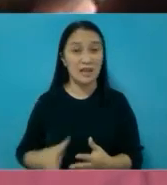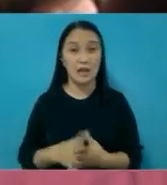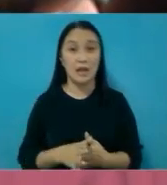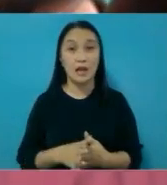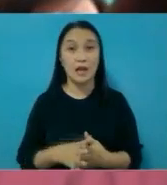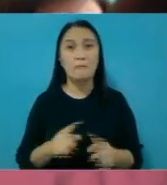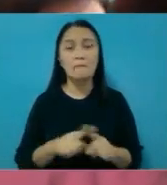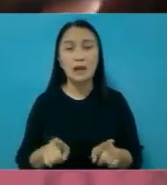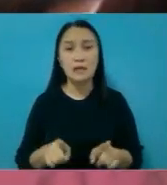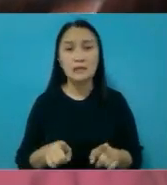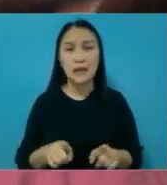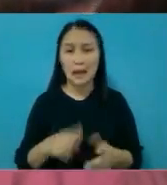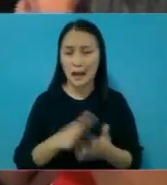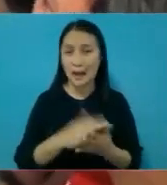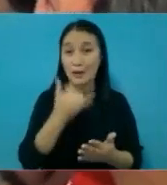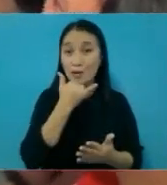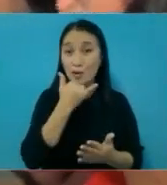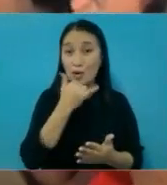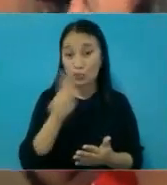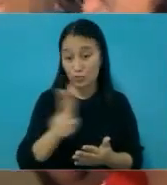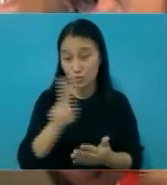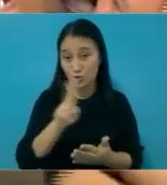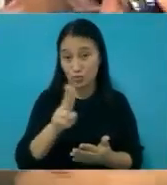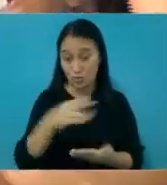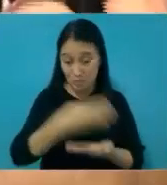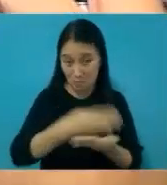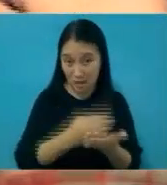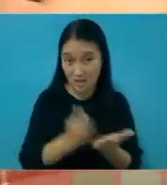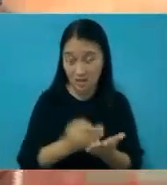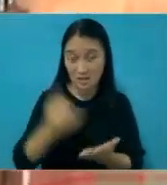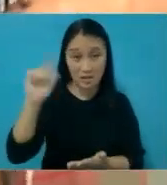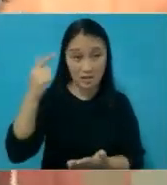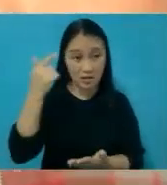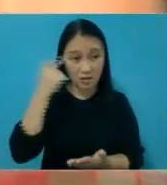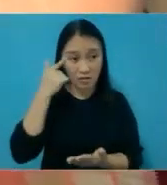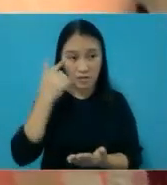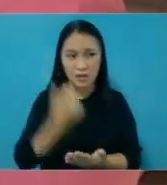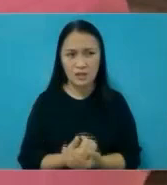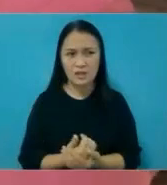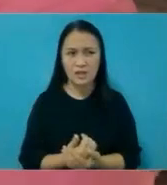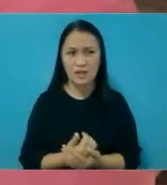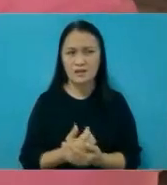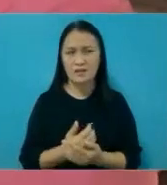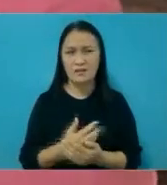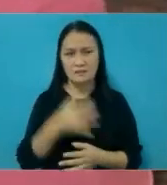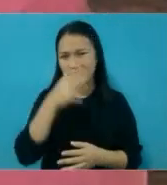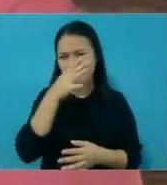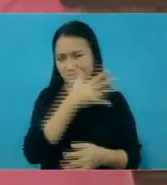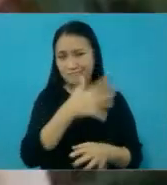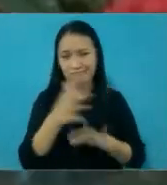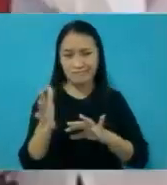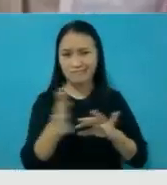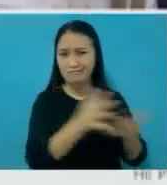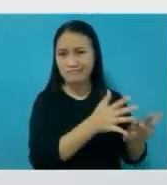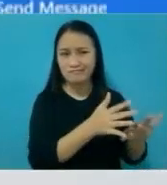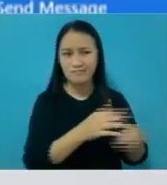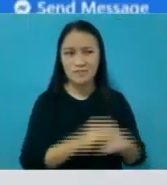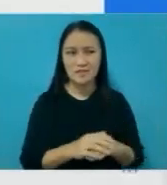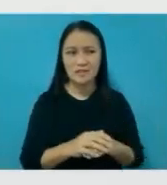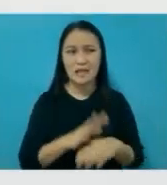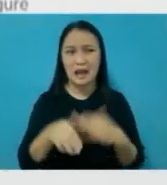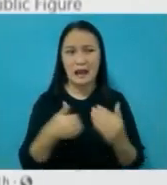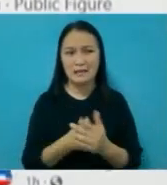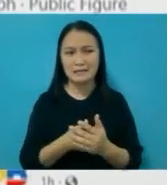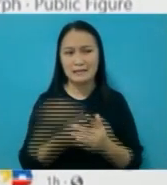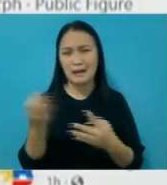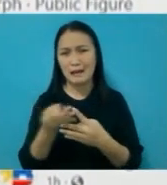na demurrer to evidence. Motion ito para ibasura ang kaso dahil sa kakulangan ng mga ebidensya. Sabi ni Revilla, ang